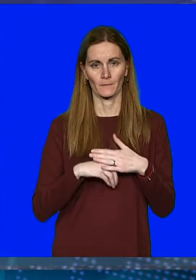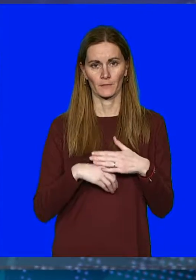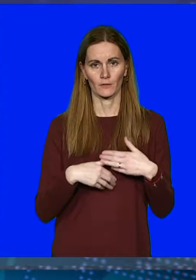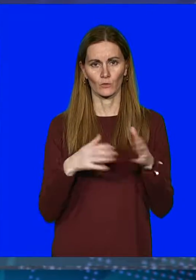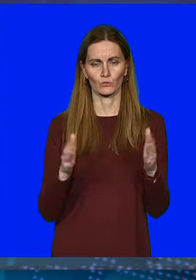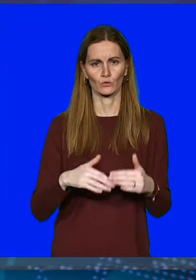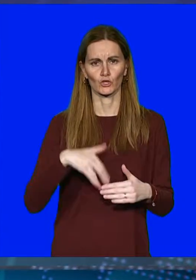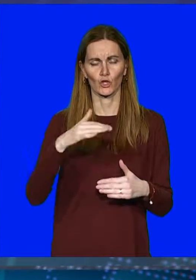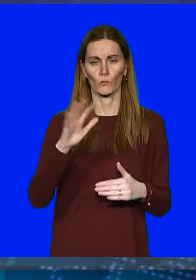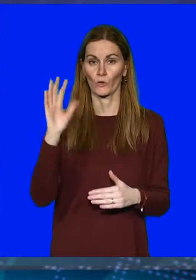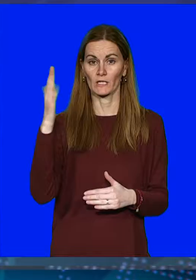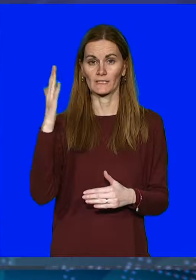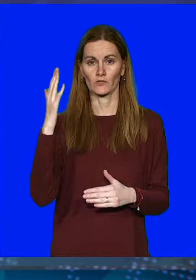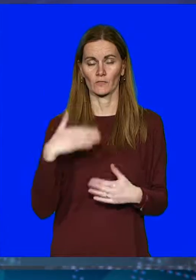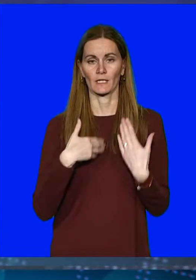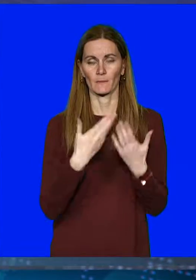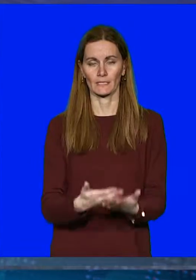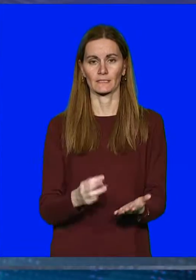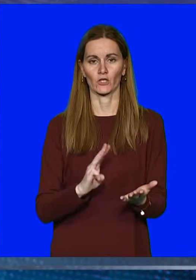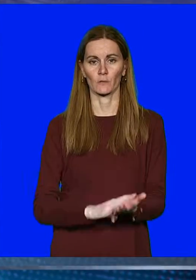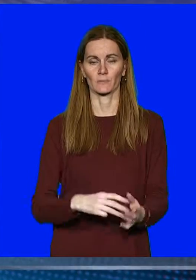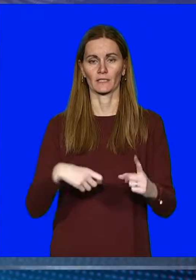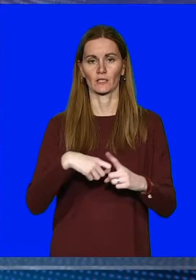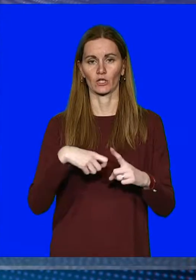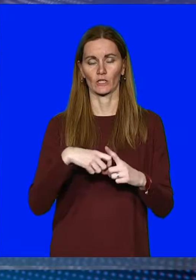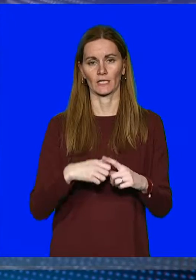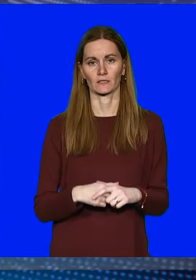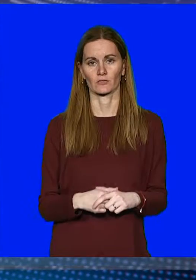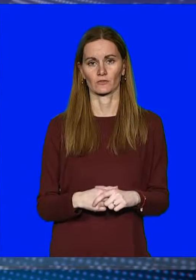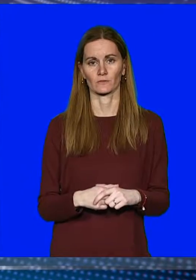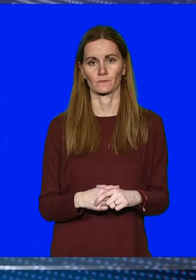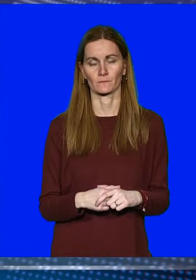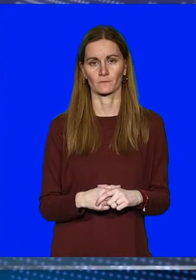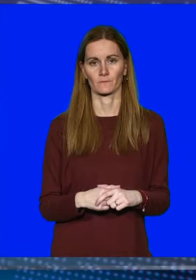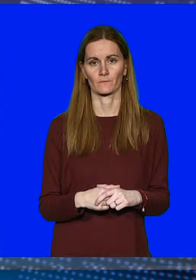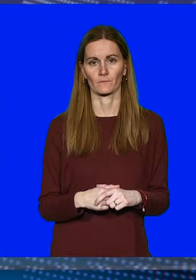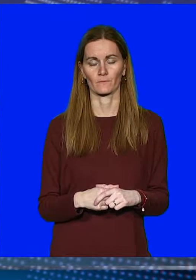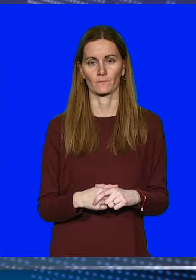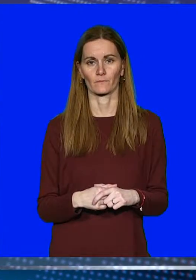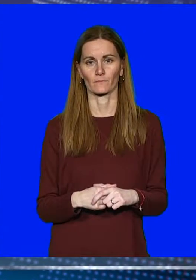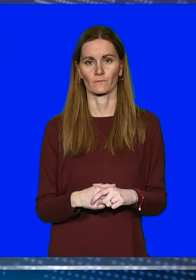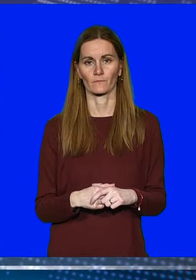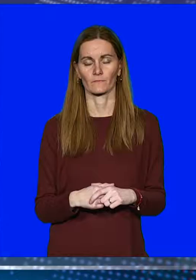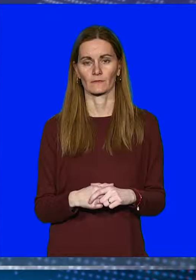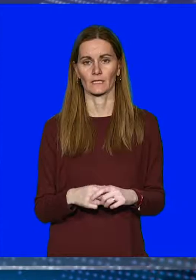Mir u duši u prepunoj saloči od zrcala predstavio je Miho Katičić. Više u minutama koje slijede.